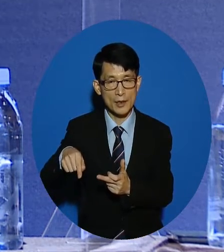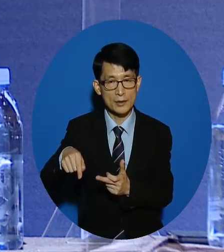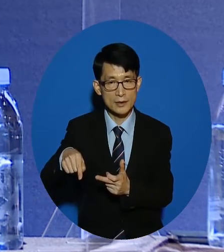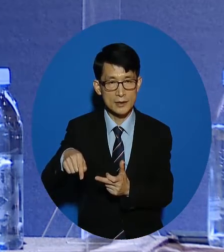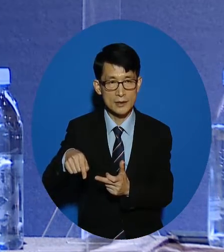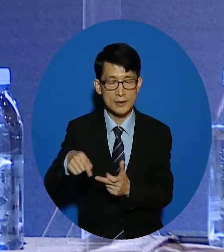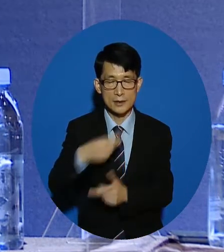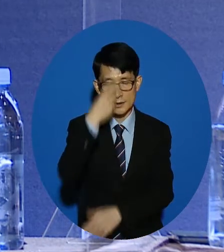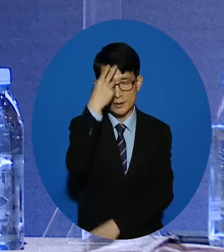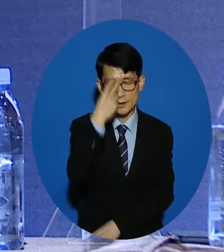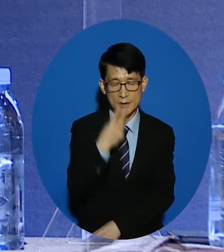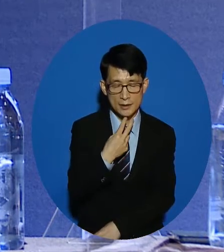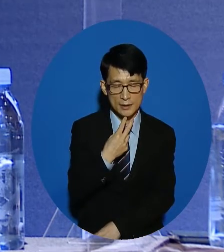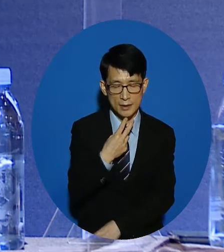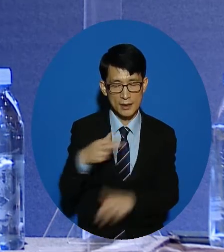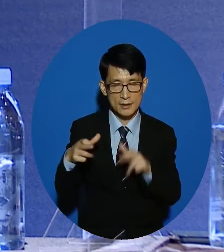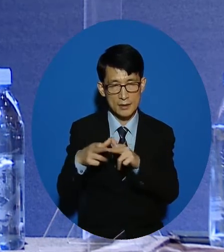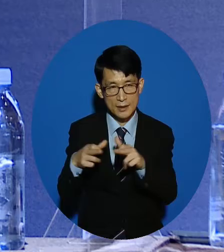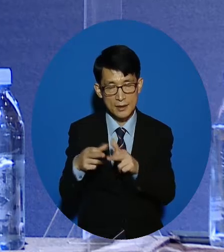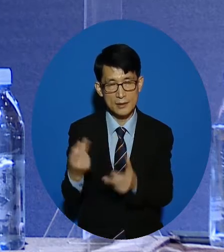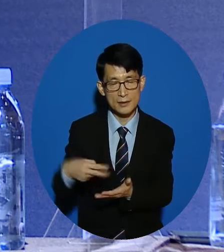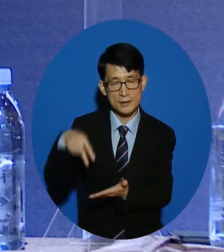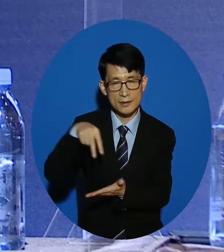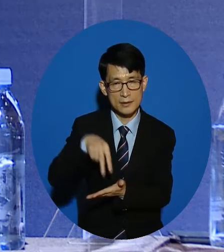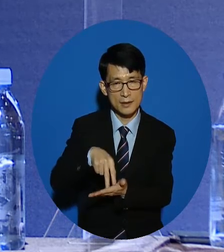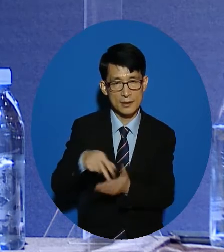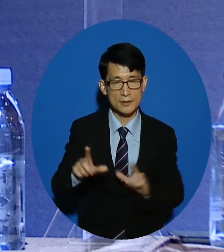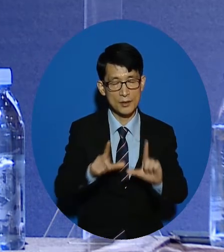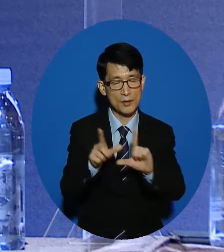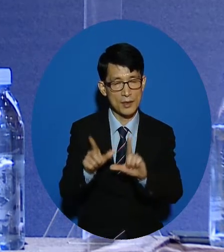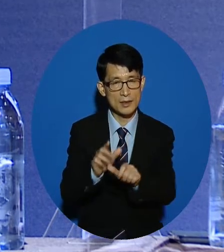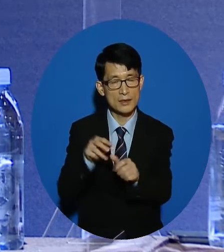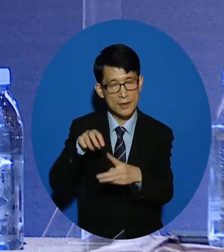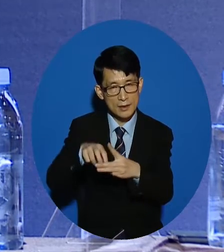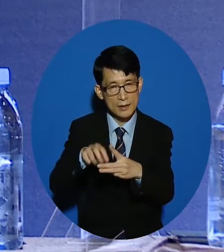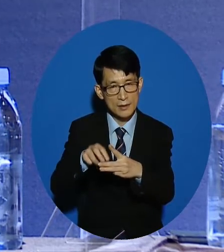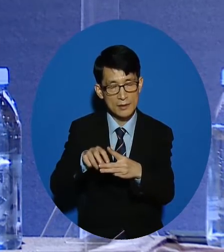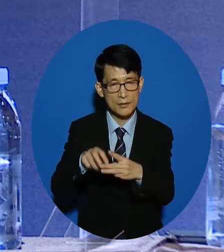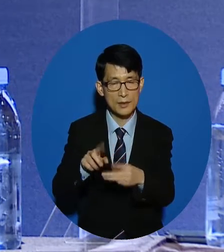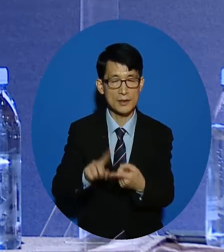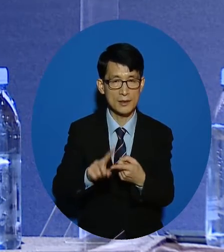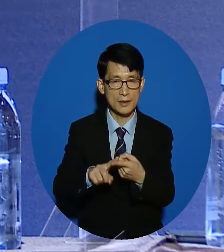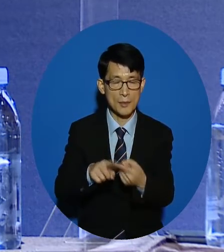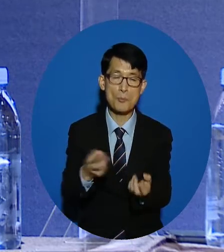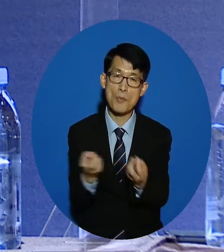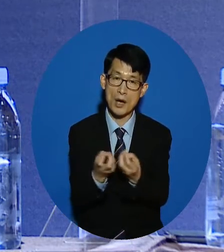그 시각장애인 자립지원센터 활성화 방안에 대해서 말씀해 주셨습니다.